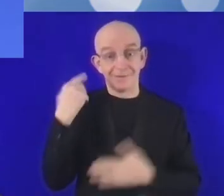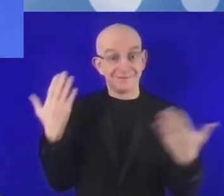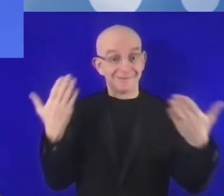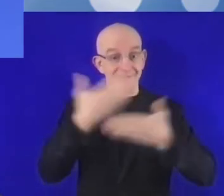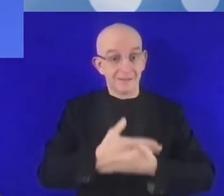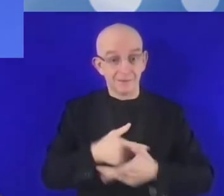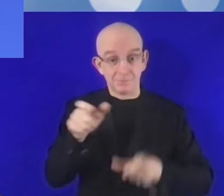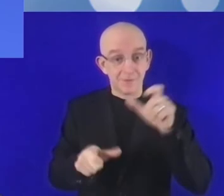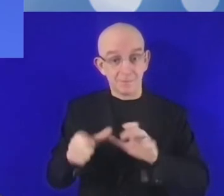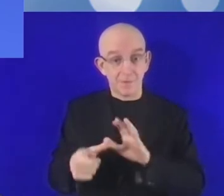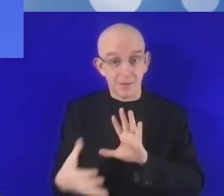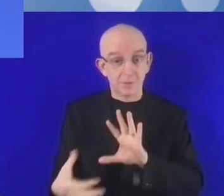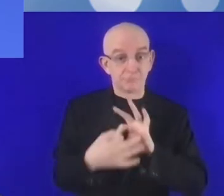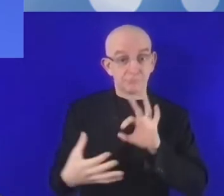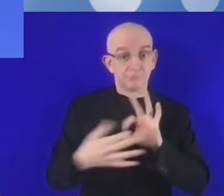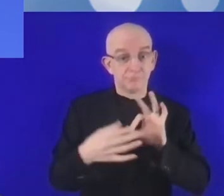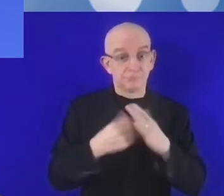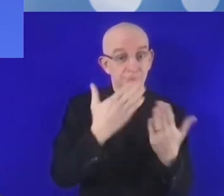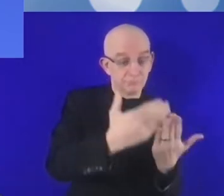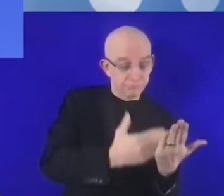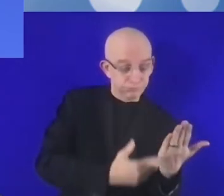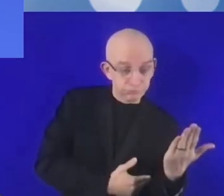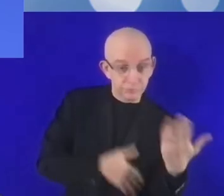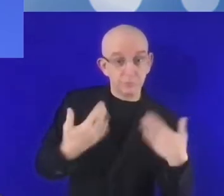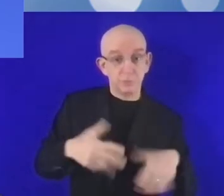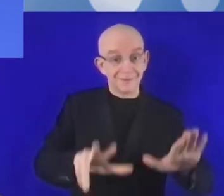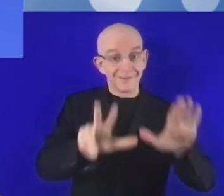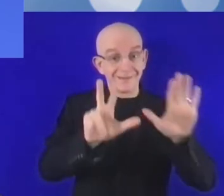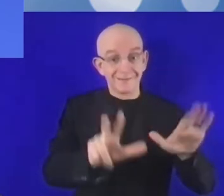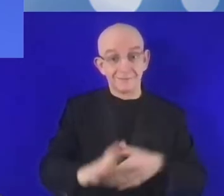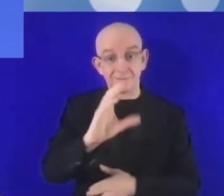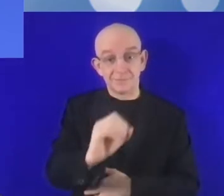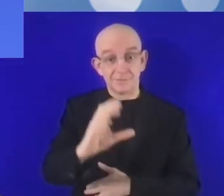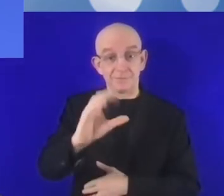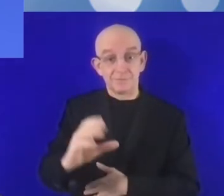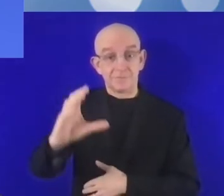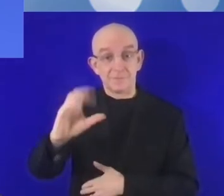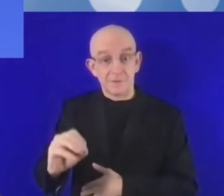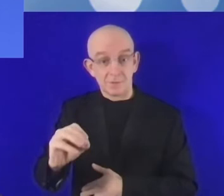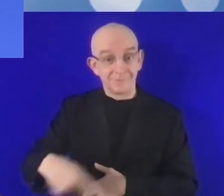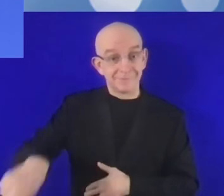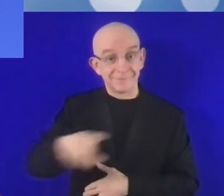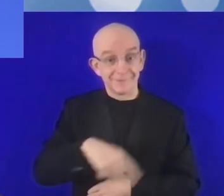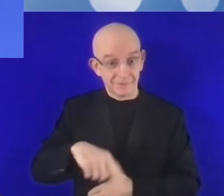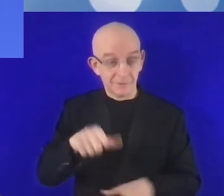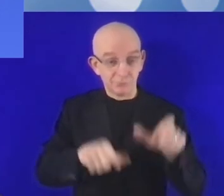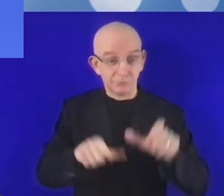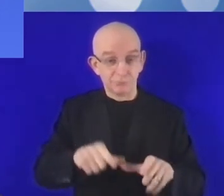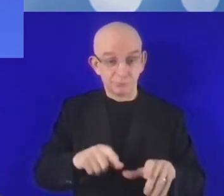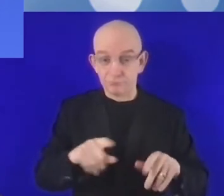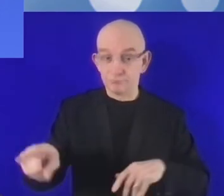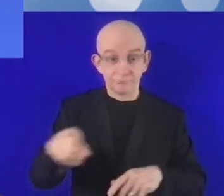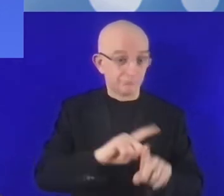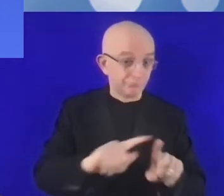à ce sommet. Si vous n'avez pas pu nous rejoindre physiquement, participez s'il vous plaît en ligne. Nous